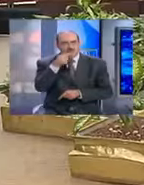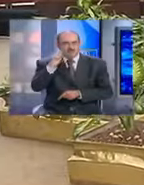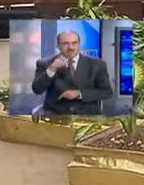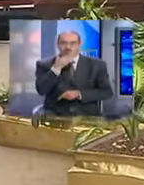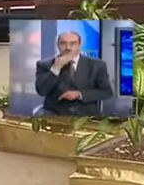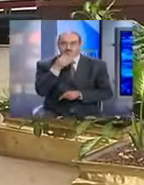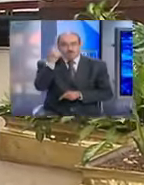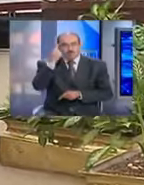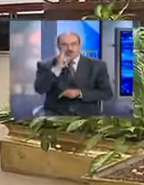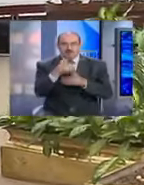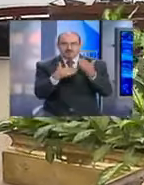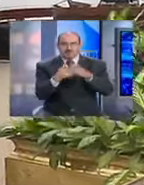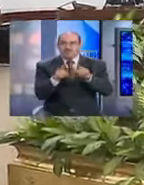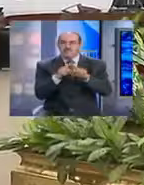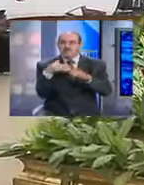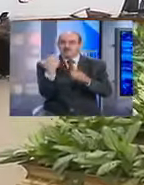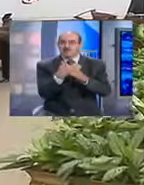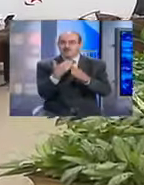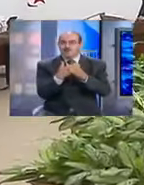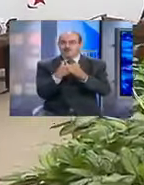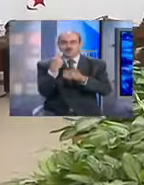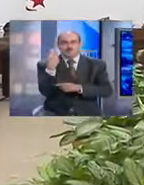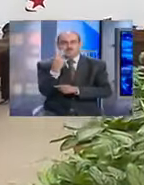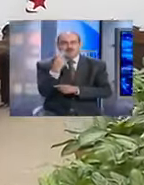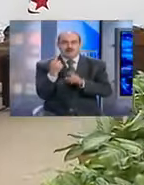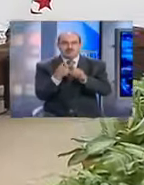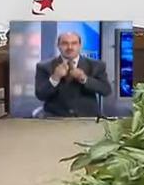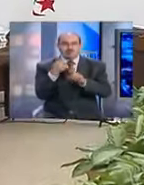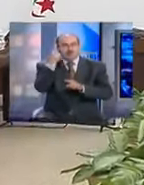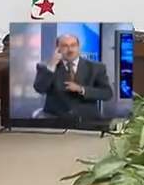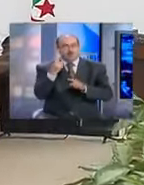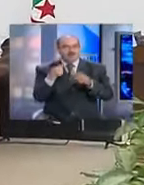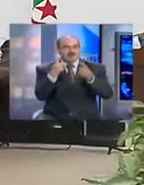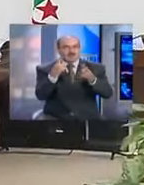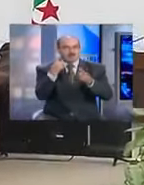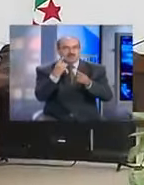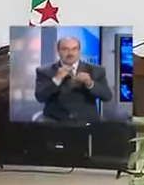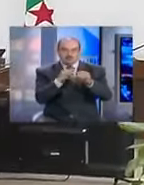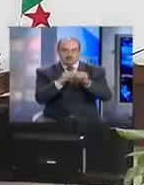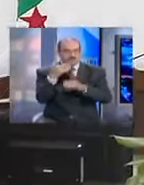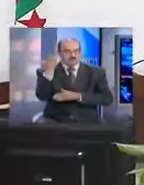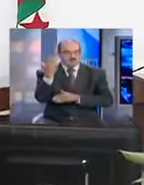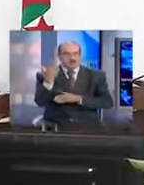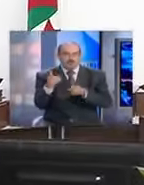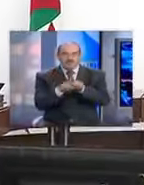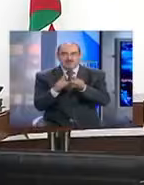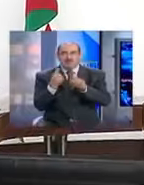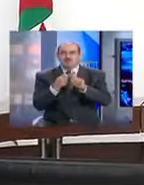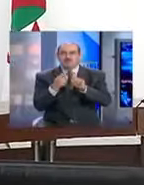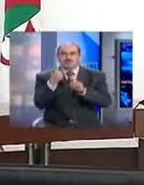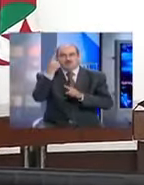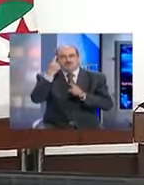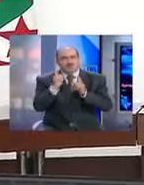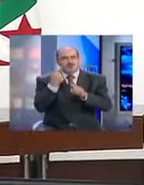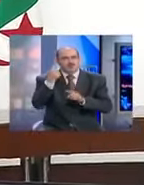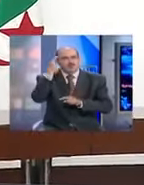إنشاء وتطوير المدارس العليا المتخصصة الموجهة نحو اقتصاد الغد، التي تعتبر خطوة